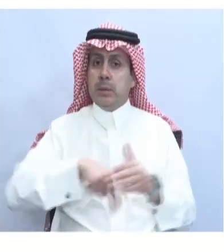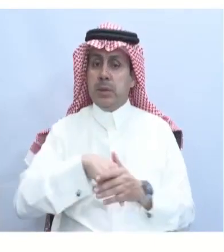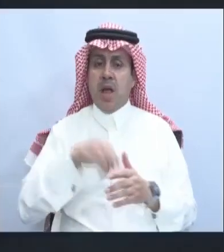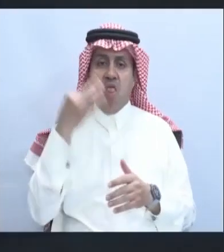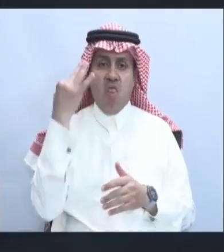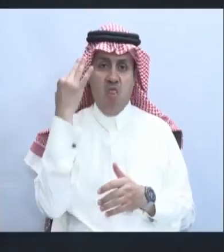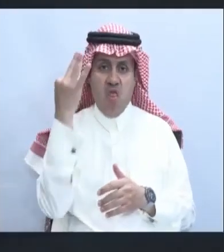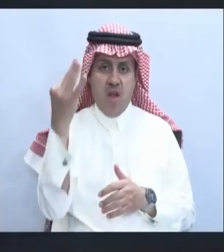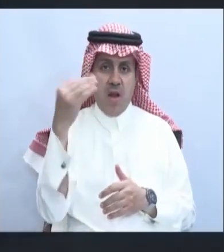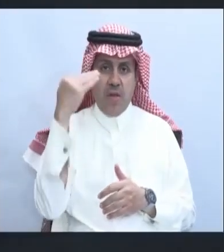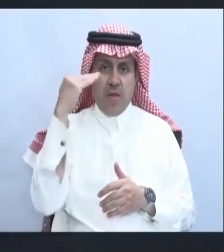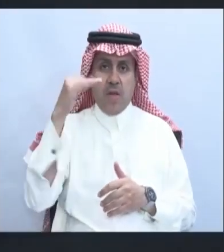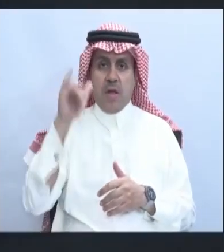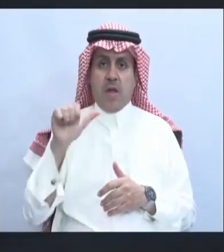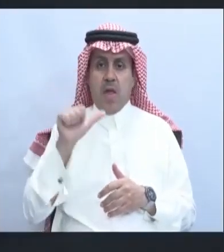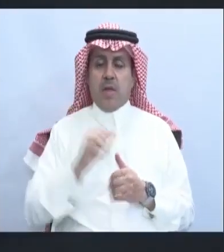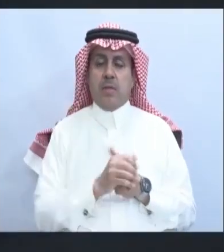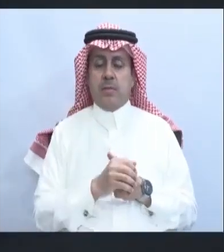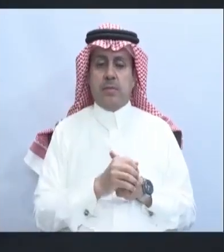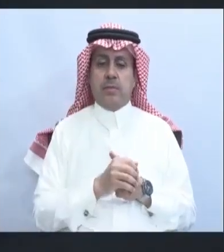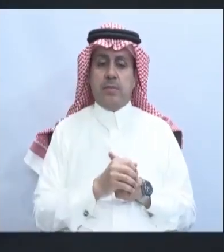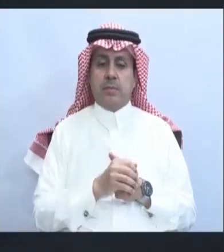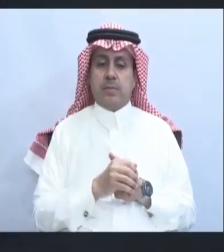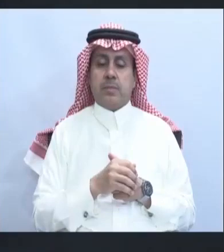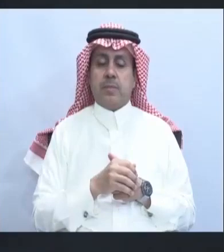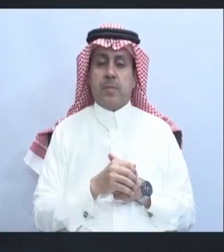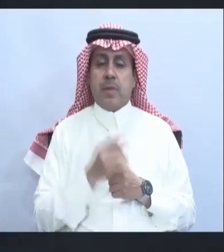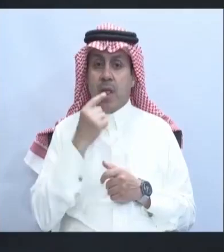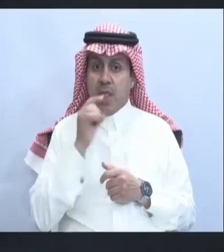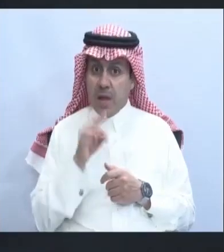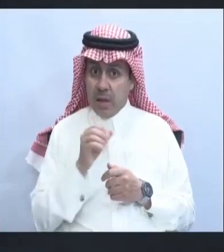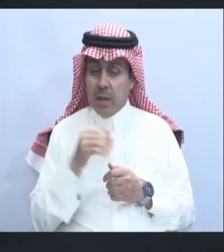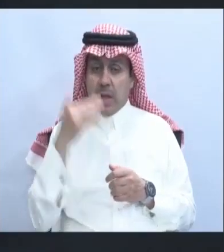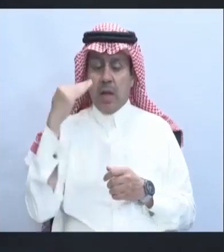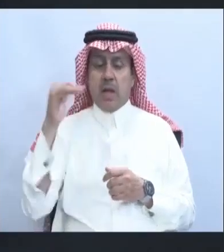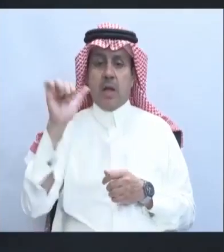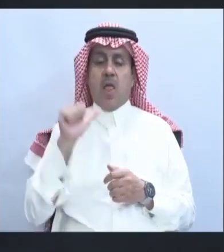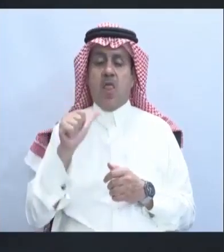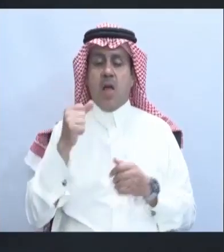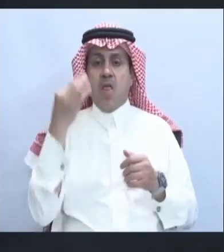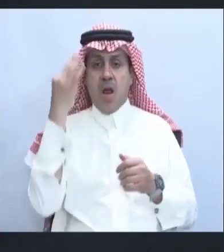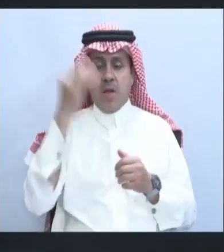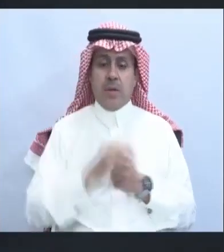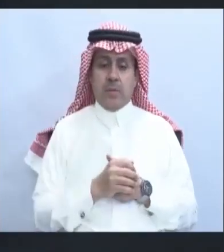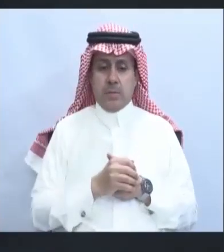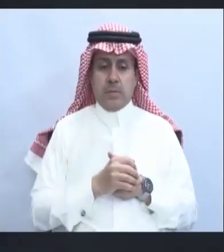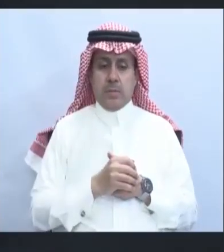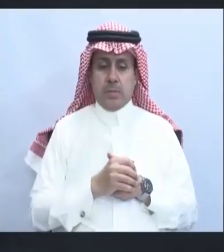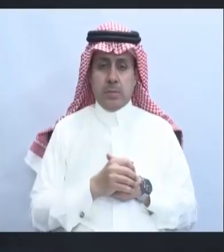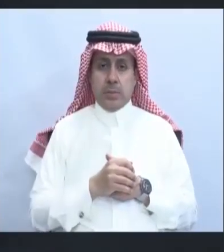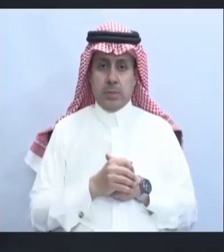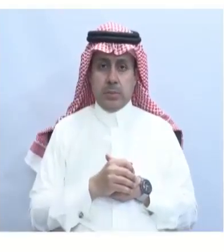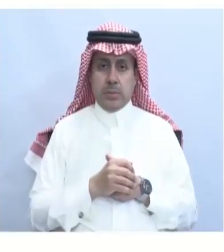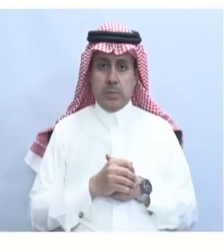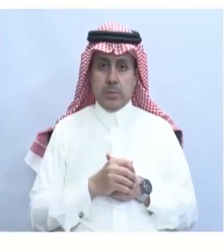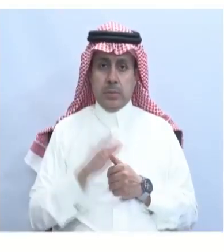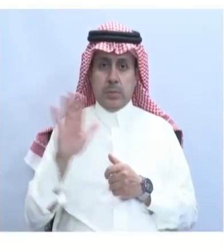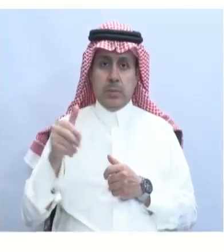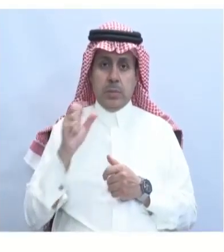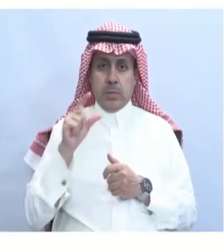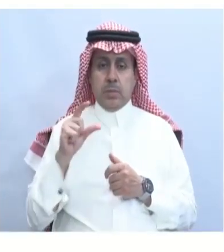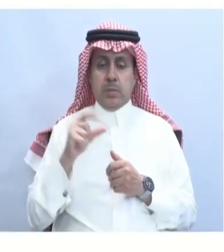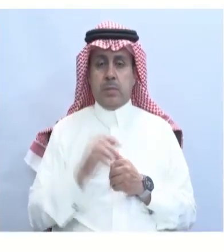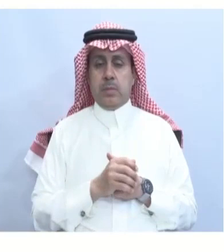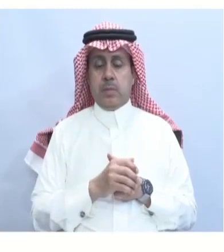حياض اذا هي ياتيها الحيض اذا عدتها ثلاث حيض والشاهد من الايات قوله